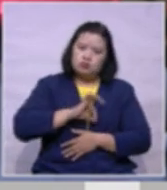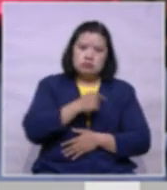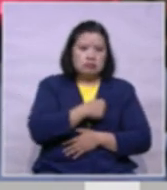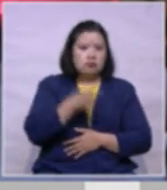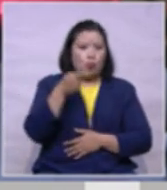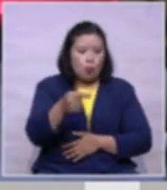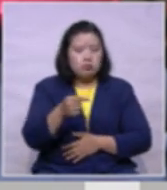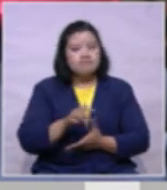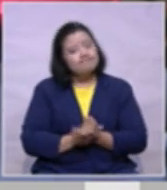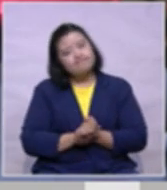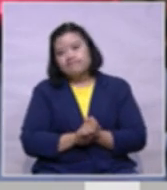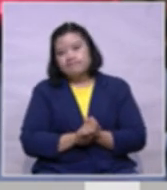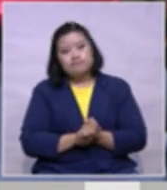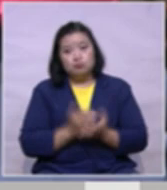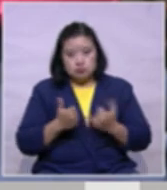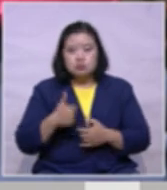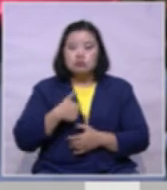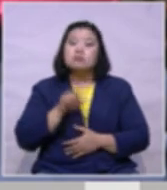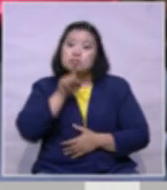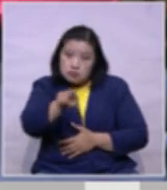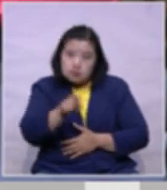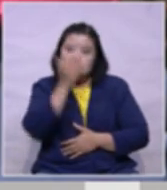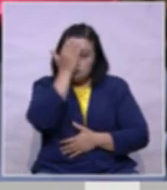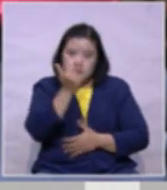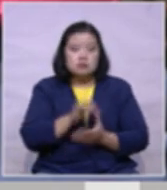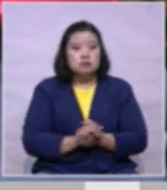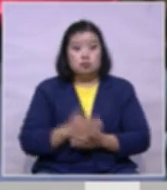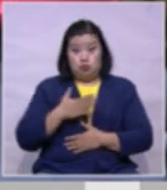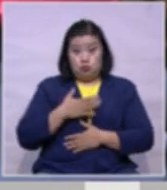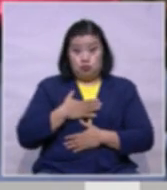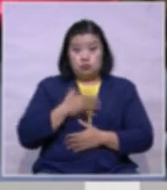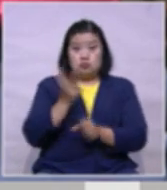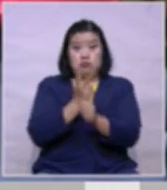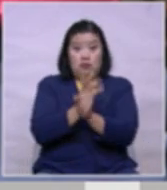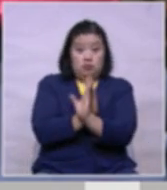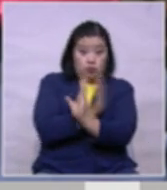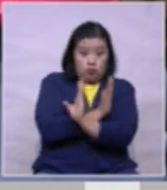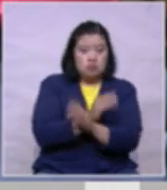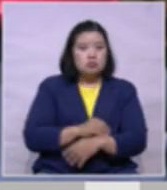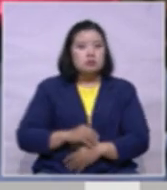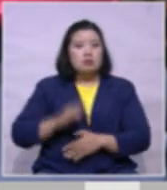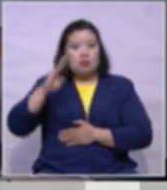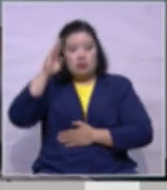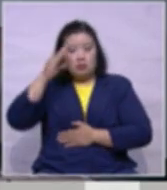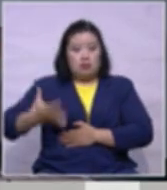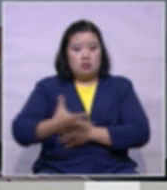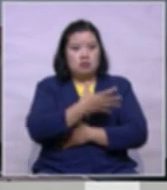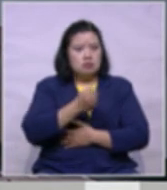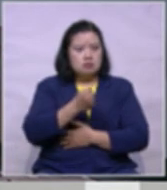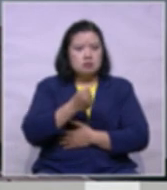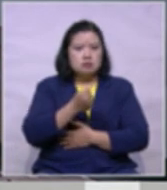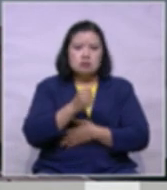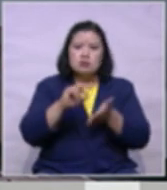ไม่มีโอกาสได้ถามผมขอถามวันนี้ว่าผมเตรียมการมา3ปีกว่าหมายความว่าอย่างไร